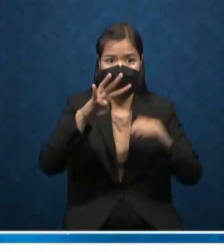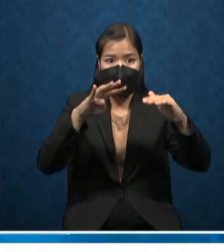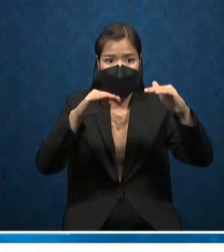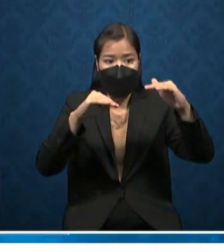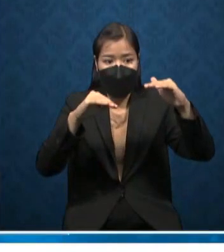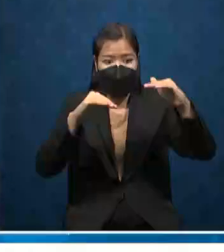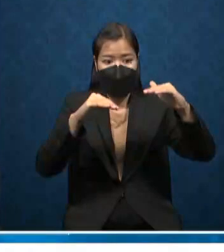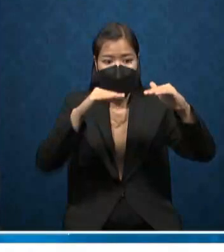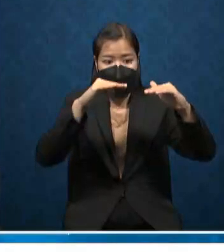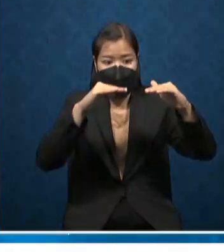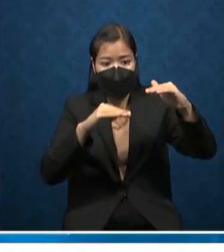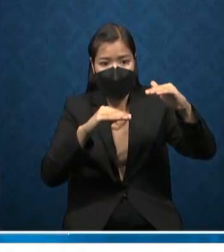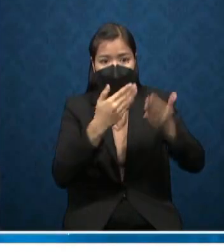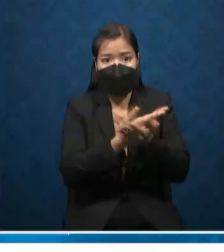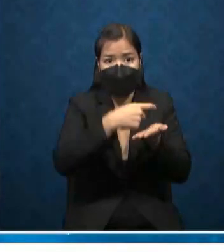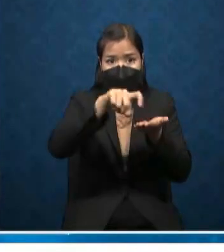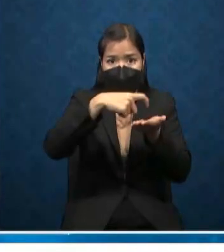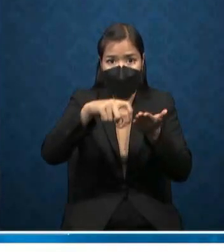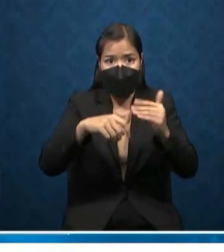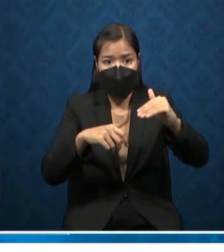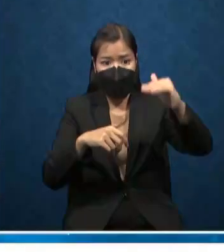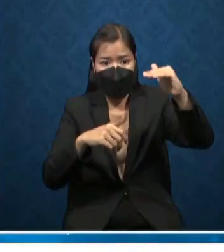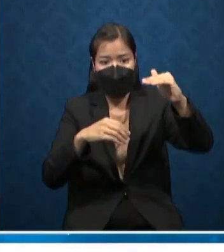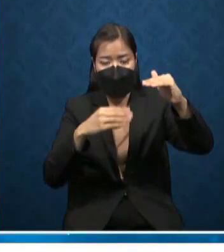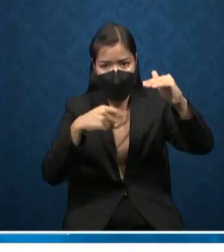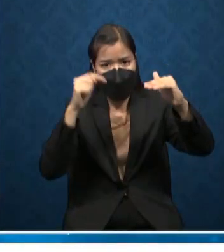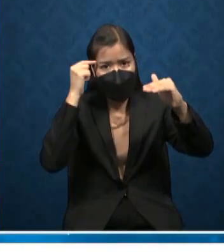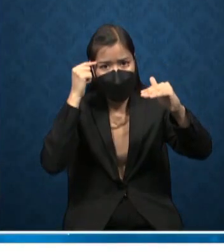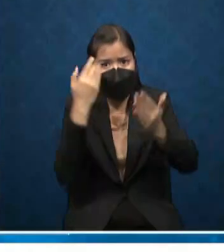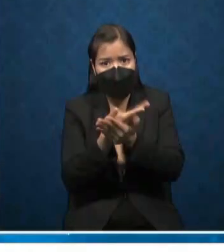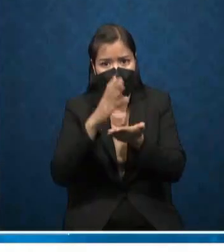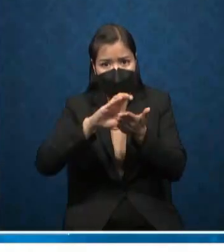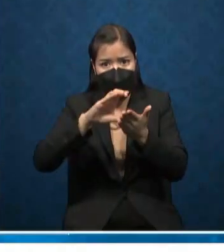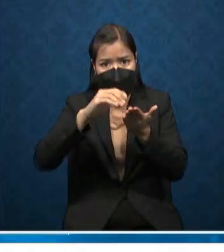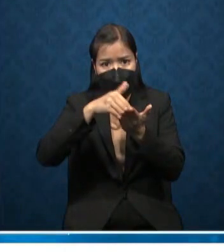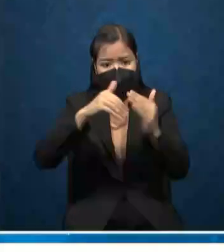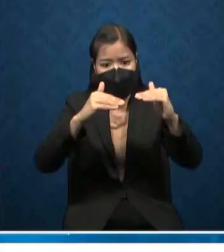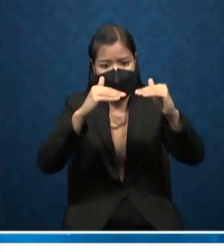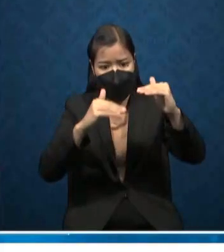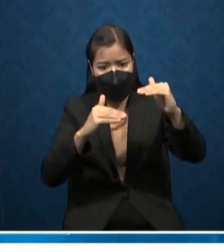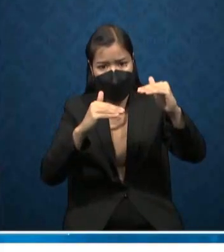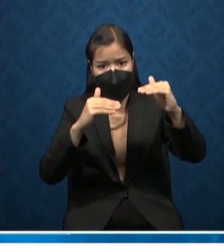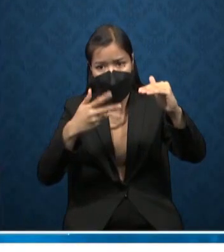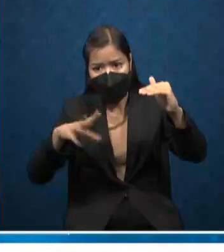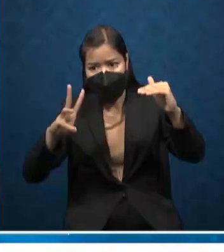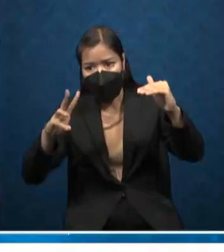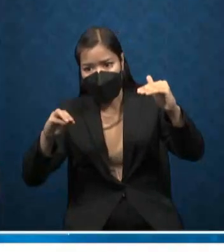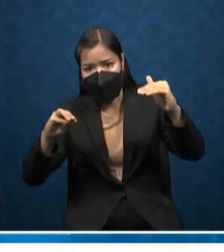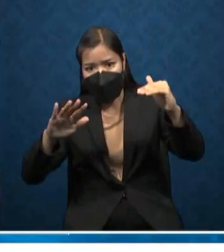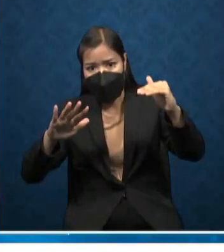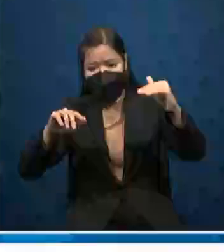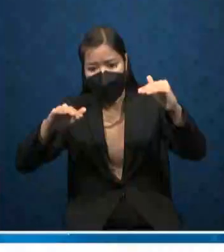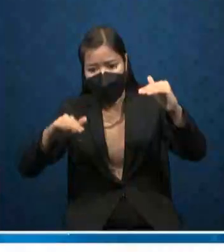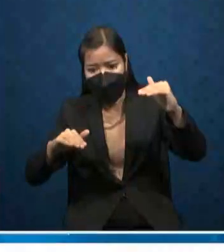โอนกันเยอะก็ตั้งมีการปรับการตั้งงบมารายจ่ายงบกลางพอมาถึงปี65ก็เช่นเดียวกันครับทั้งนี้